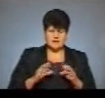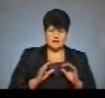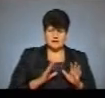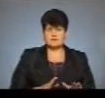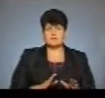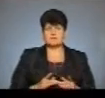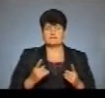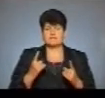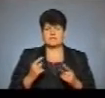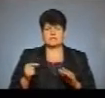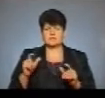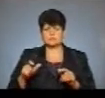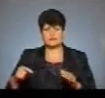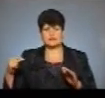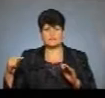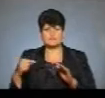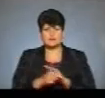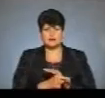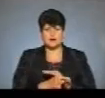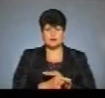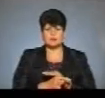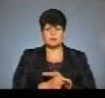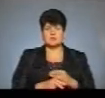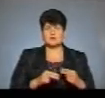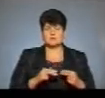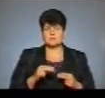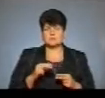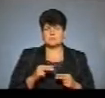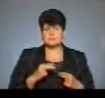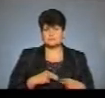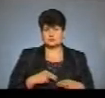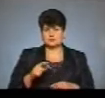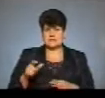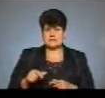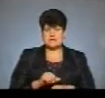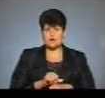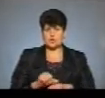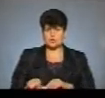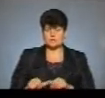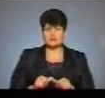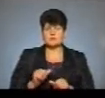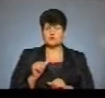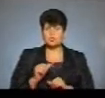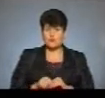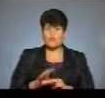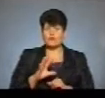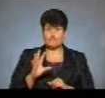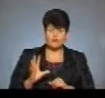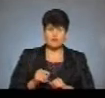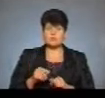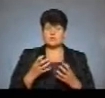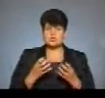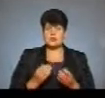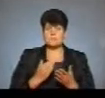Досить великий відтік йде працездатного населення за кордон. І окрім того всього, ми ще маємо